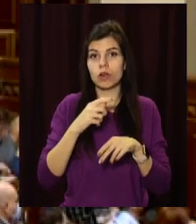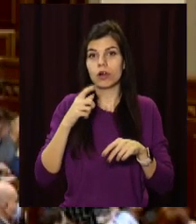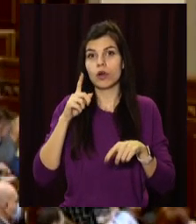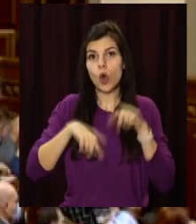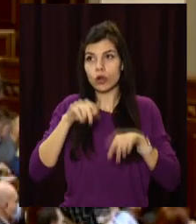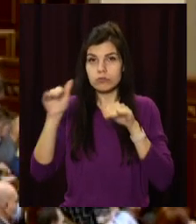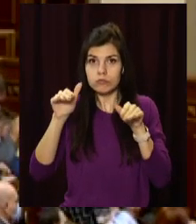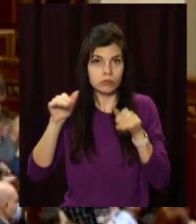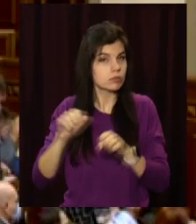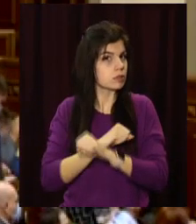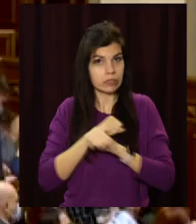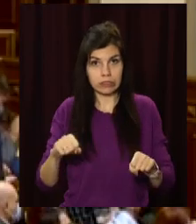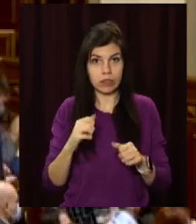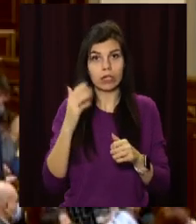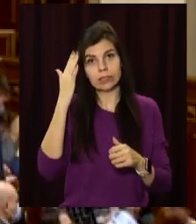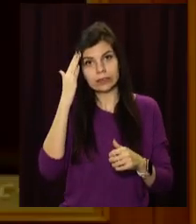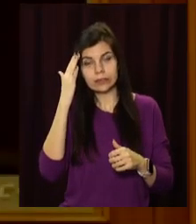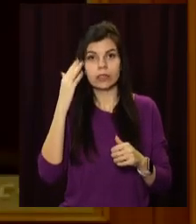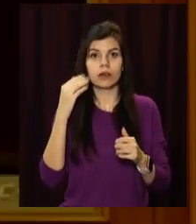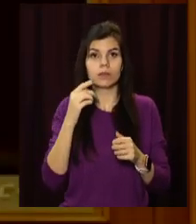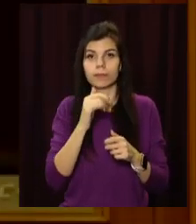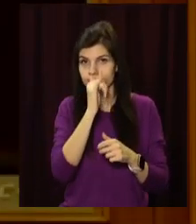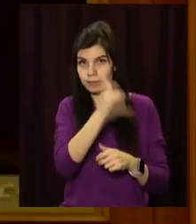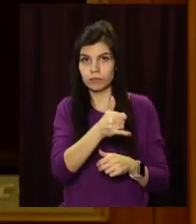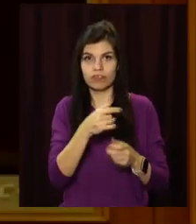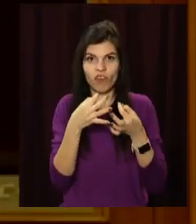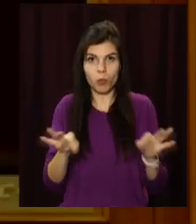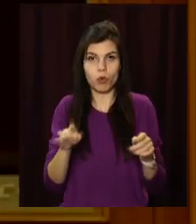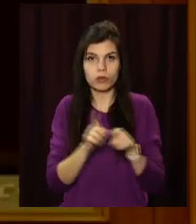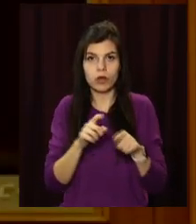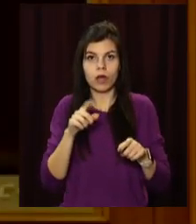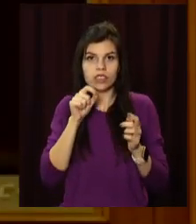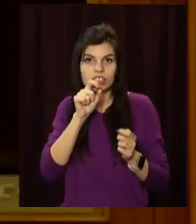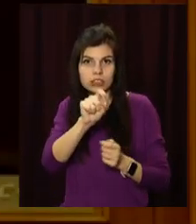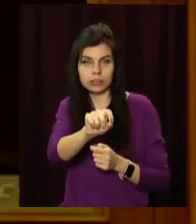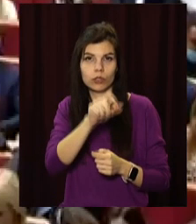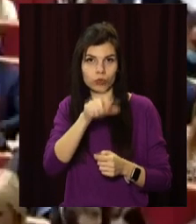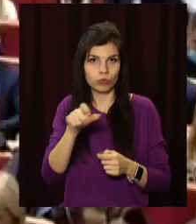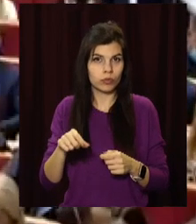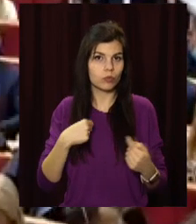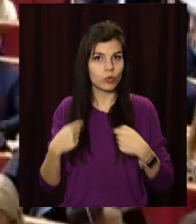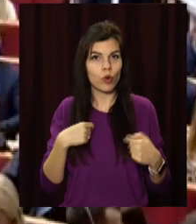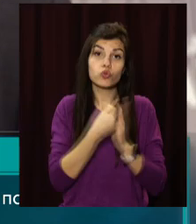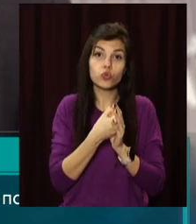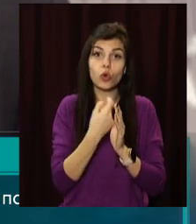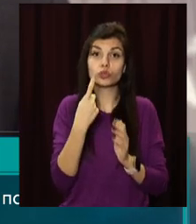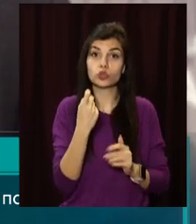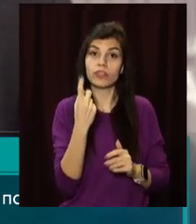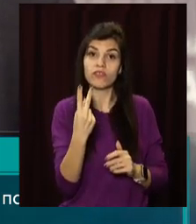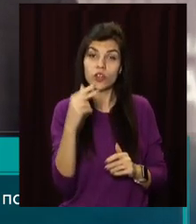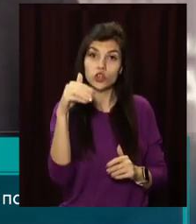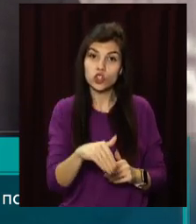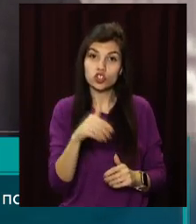кредитори і колектори у свою чергу мають дотримуватися правил етичної поведінки. За порушення норм закону колекторам доведеться й